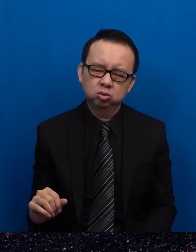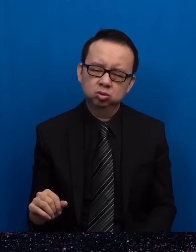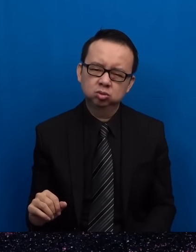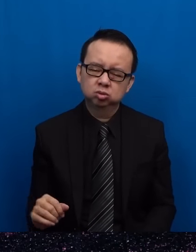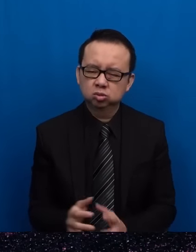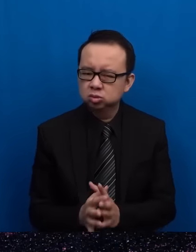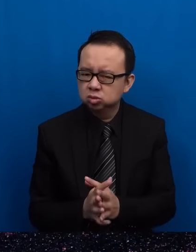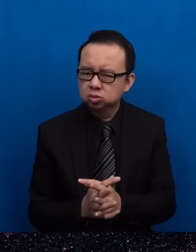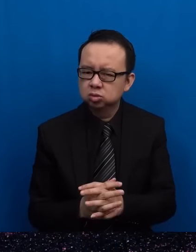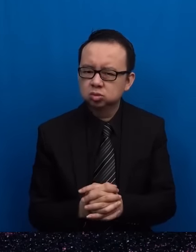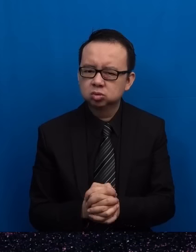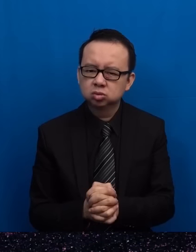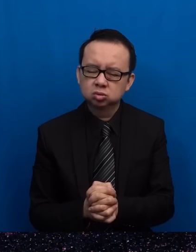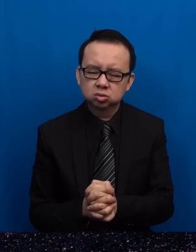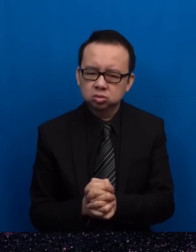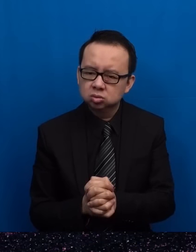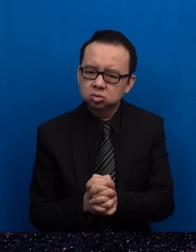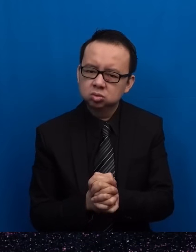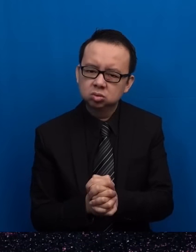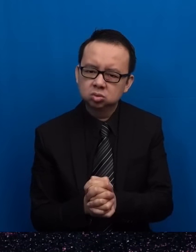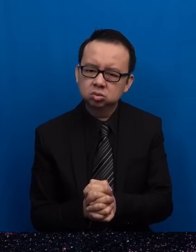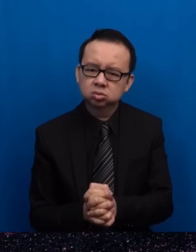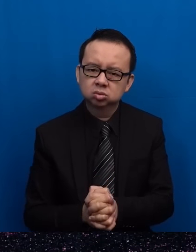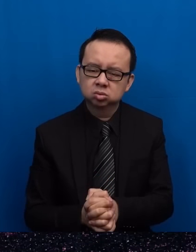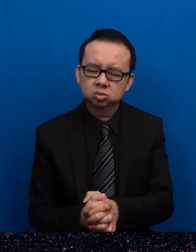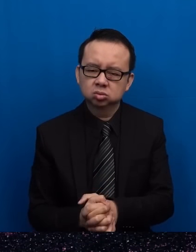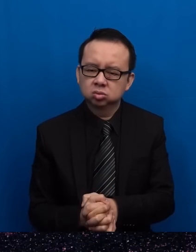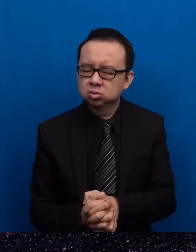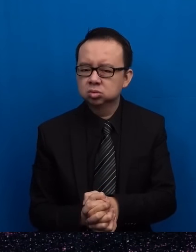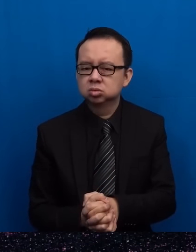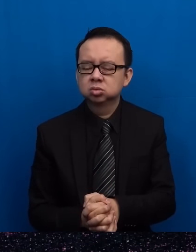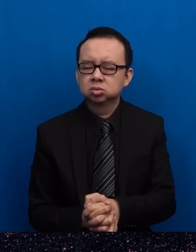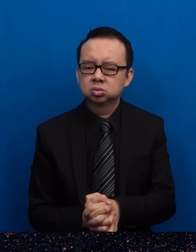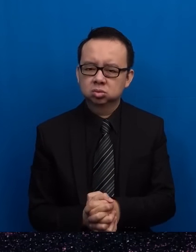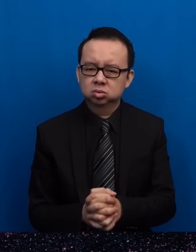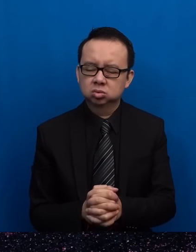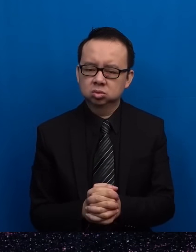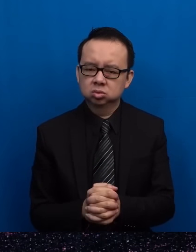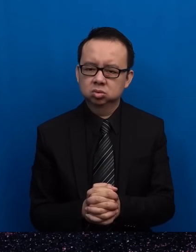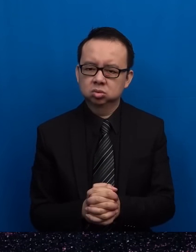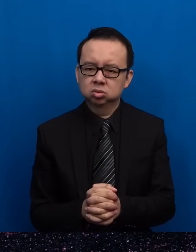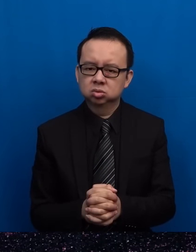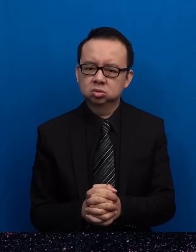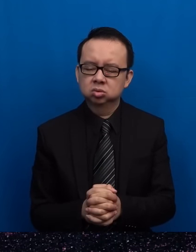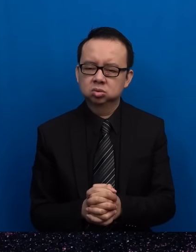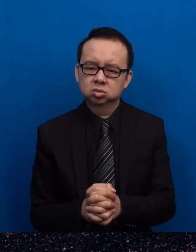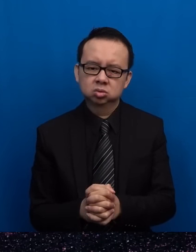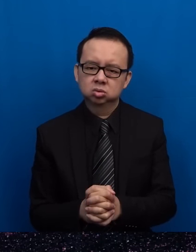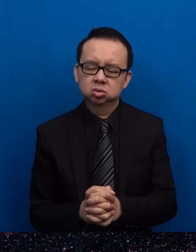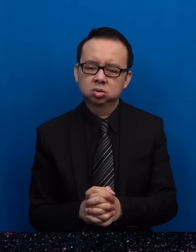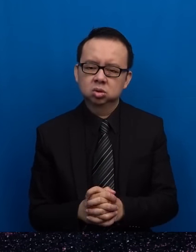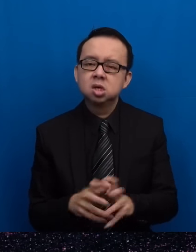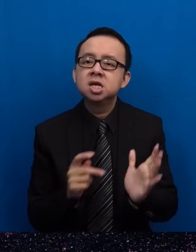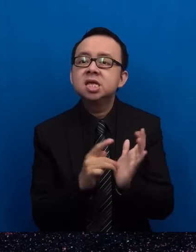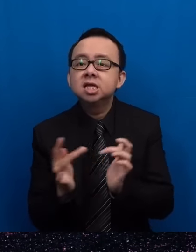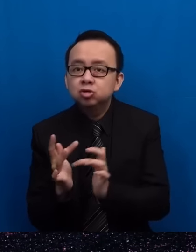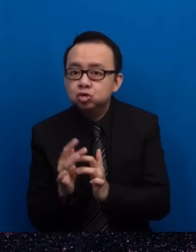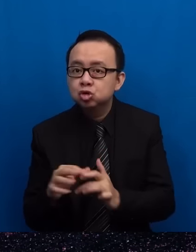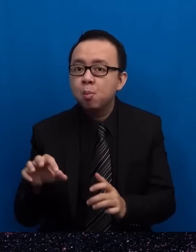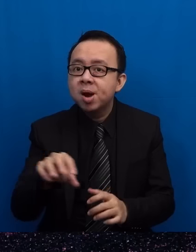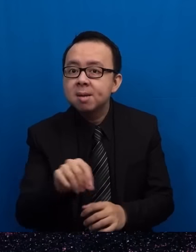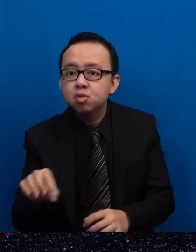nelayan. Tidak berpendidikan, tapi mereka lah bapak-bapak gereja yang paling tangguh. Petrus, Yohanes, Yakobus, Andreas dan